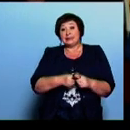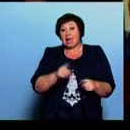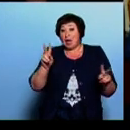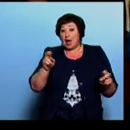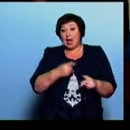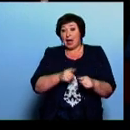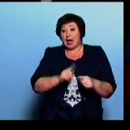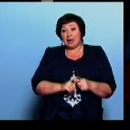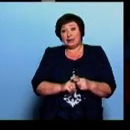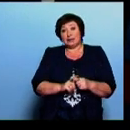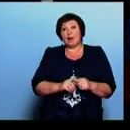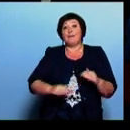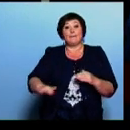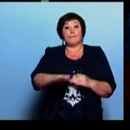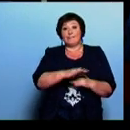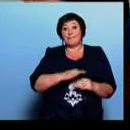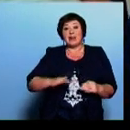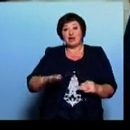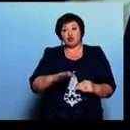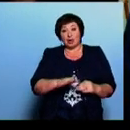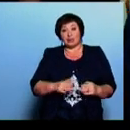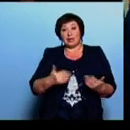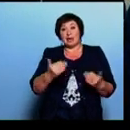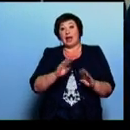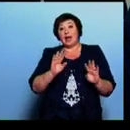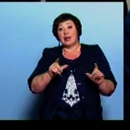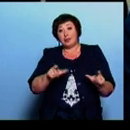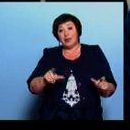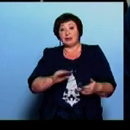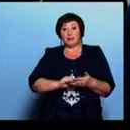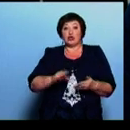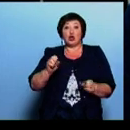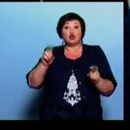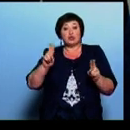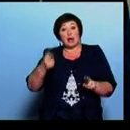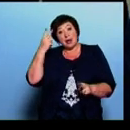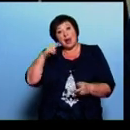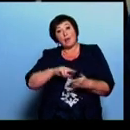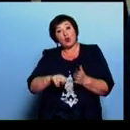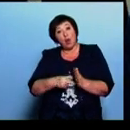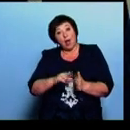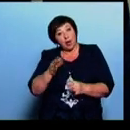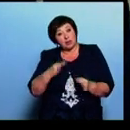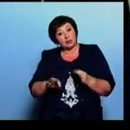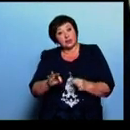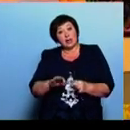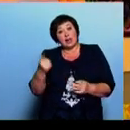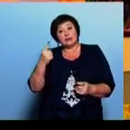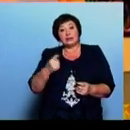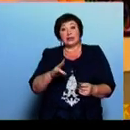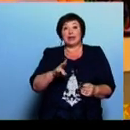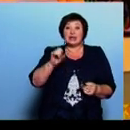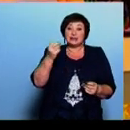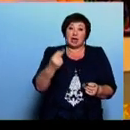площадка, коммуникативная площадка, где ребята пишут свои социальные проекты, дорабатывают как раз на межнациональную